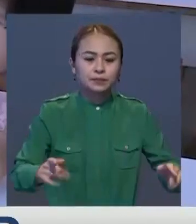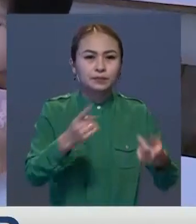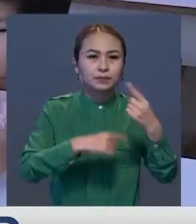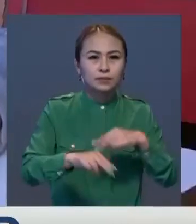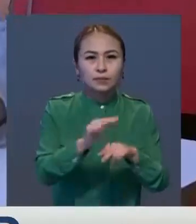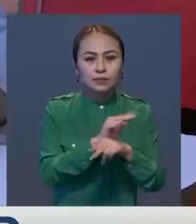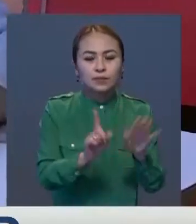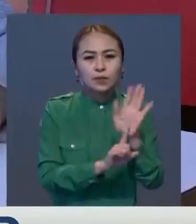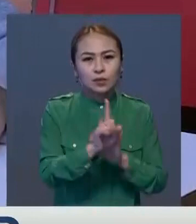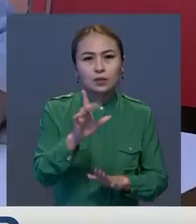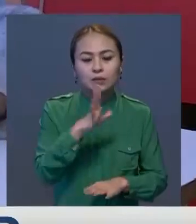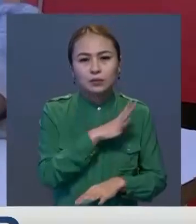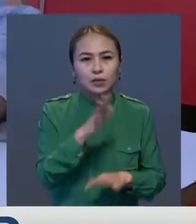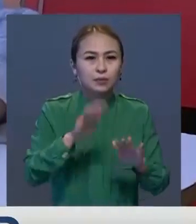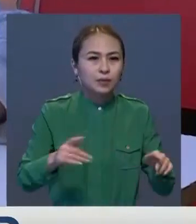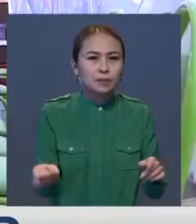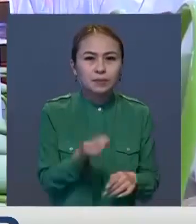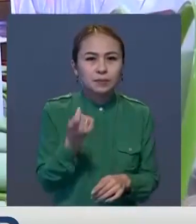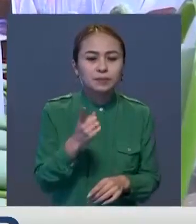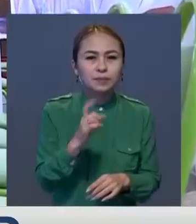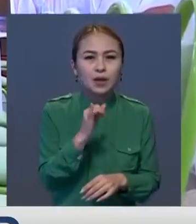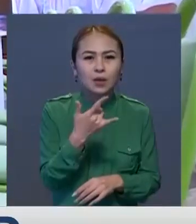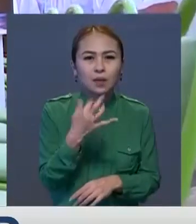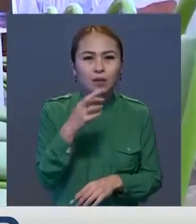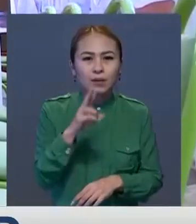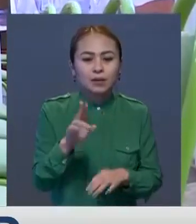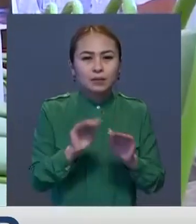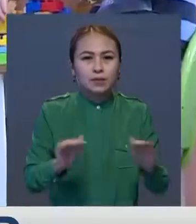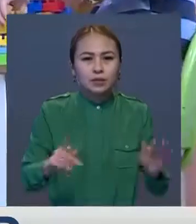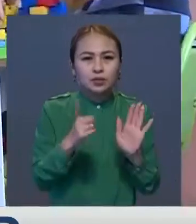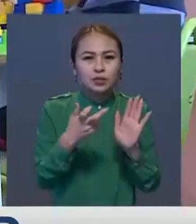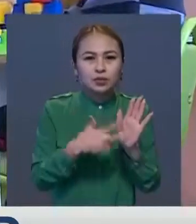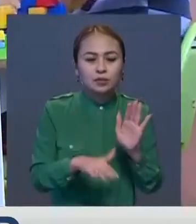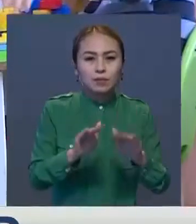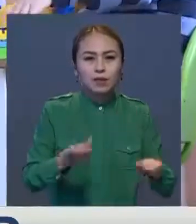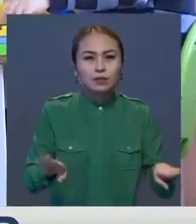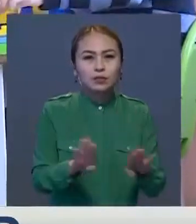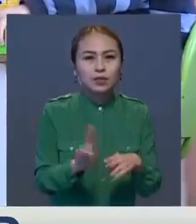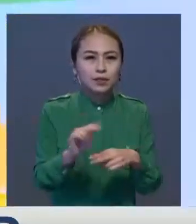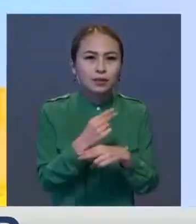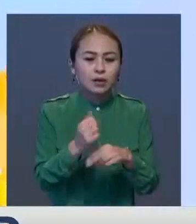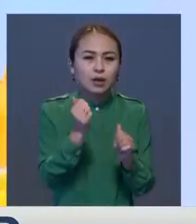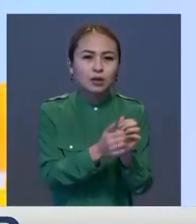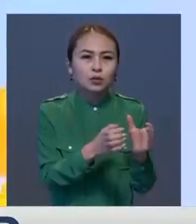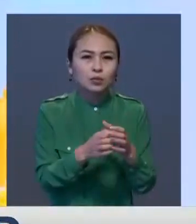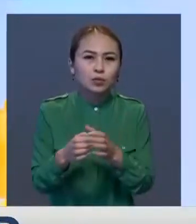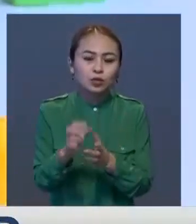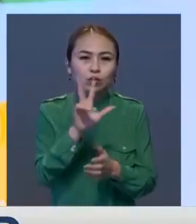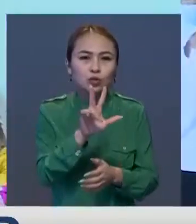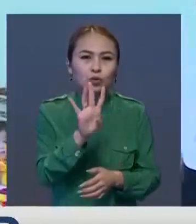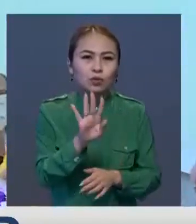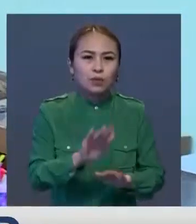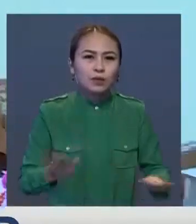қайта бастаған, бірақ бала саны аз. Мәселен, Айгүлік балабақшасында 180 балаға дейін тәрбиеленеді. Әр топта 3-4 баладан ғана